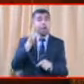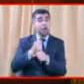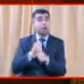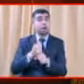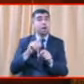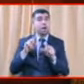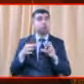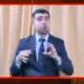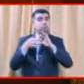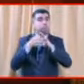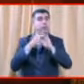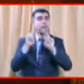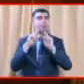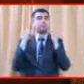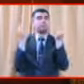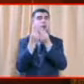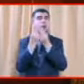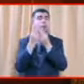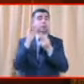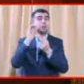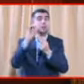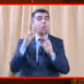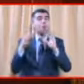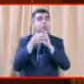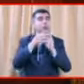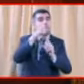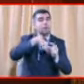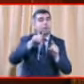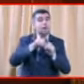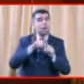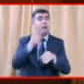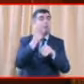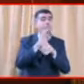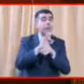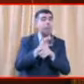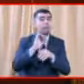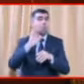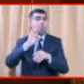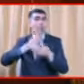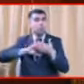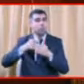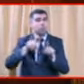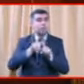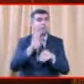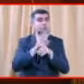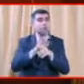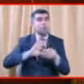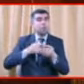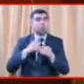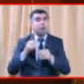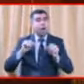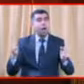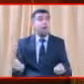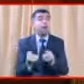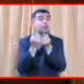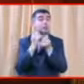الدولي على تكوين جميع العاملين الاجتماعيين داخل هذه المؤسسات، على أساس أن تأهيل